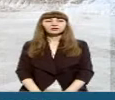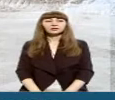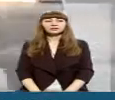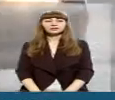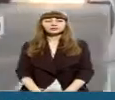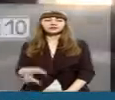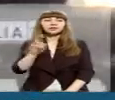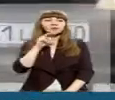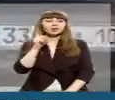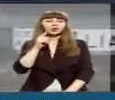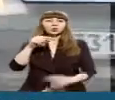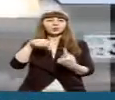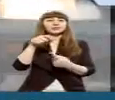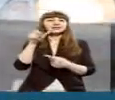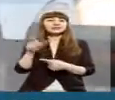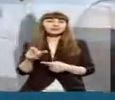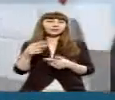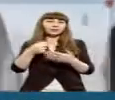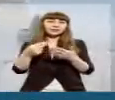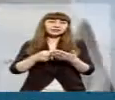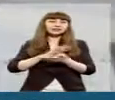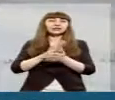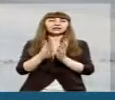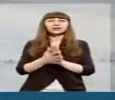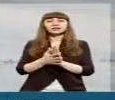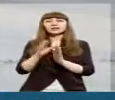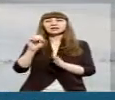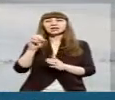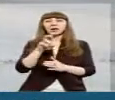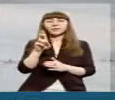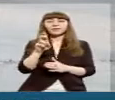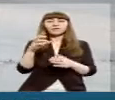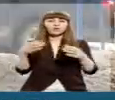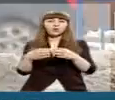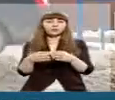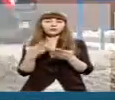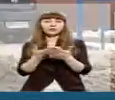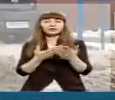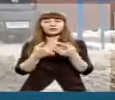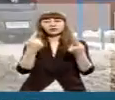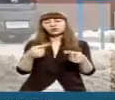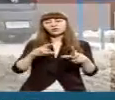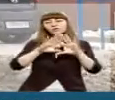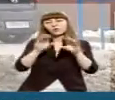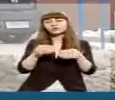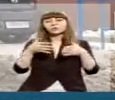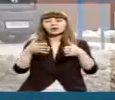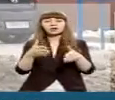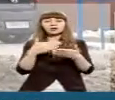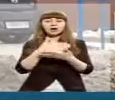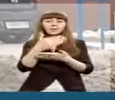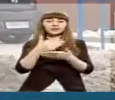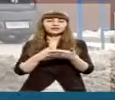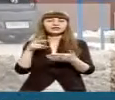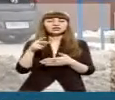отырған жас кәсіпкердің ісі өзгелерге үлгі. Тұтастай алғанда бизнестің жол картасы 2020 бағдарламасы Қостанай